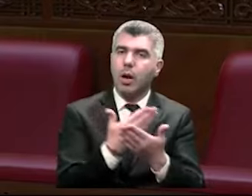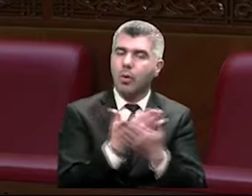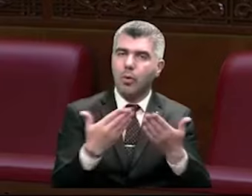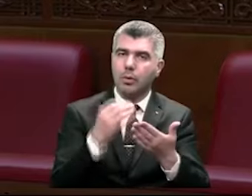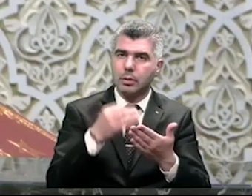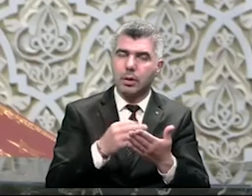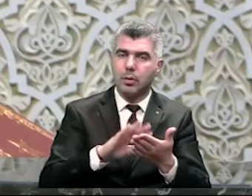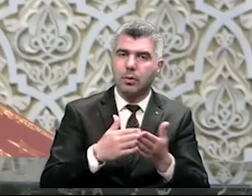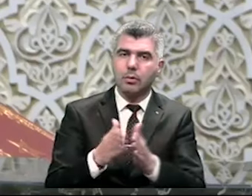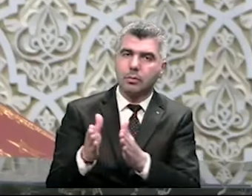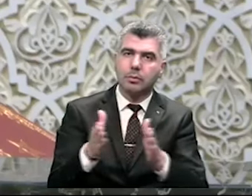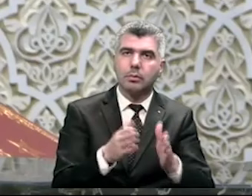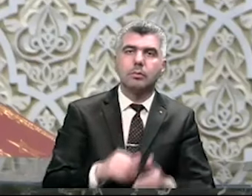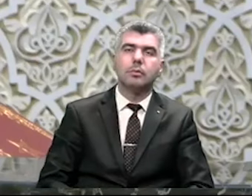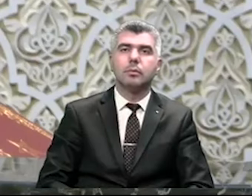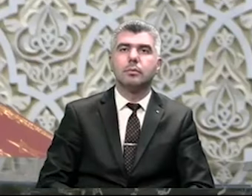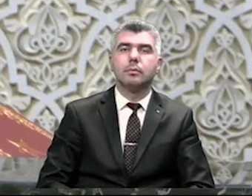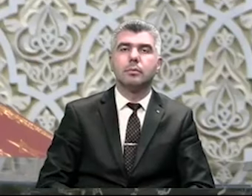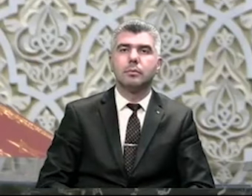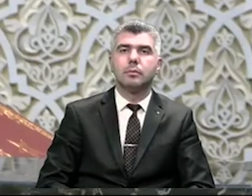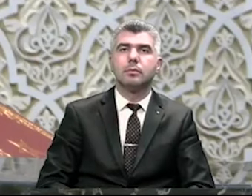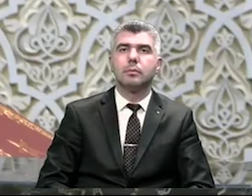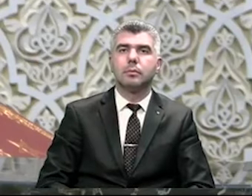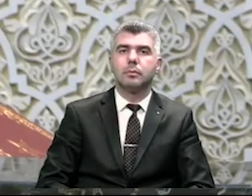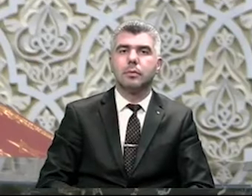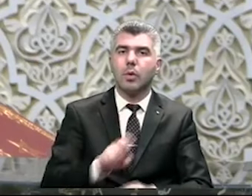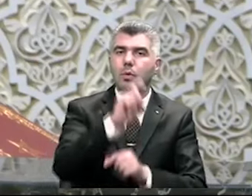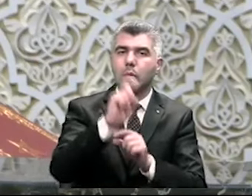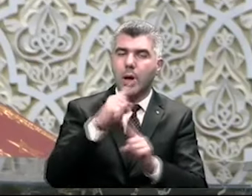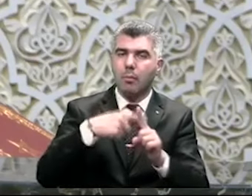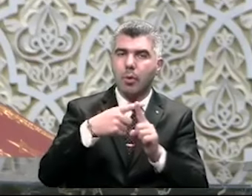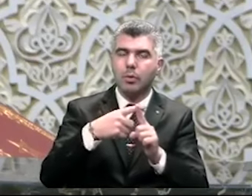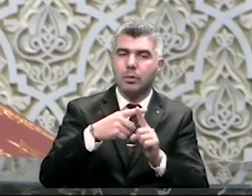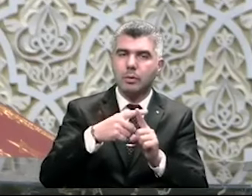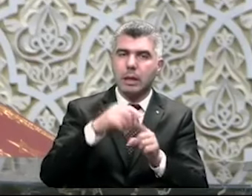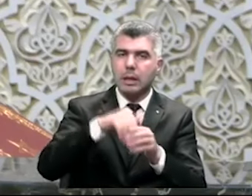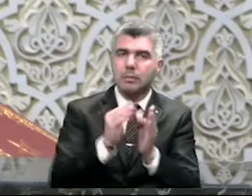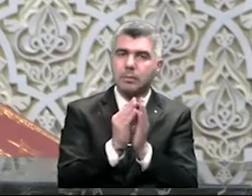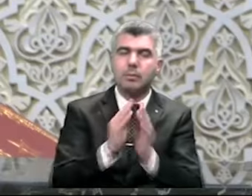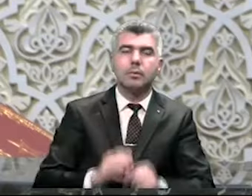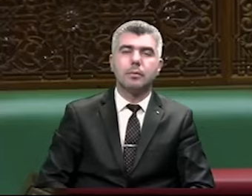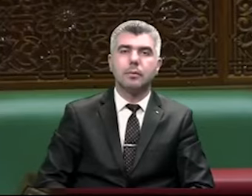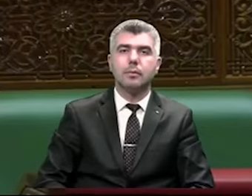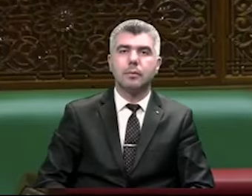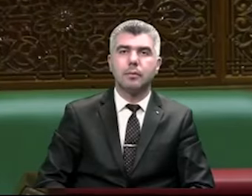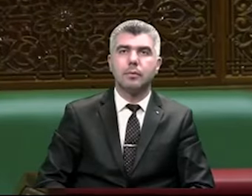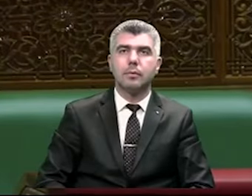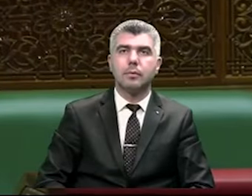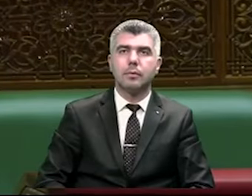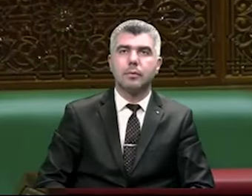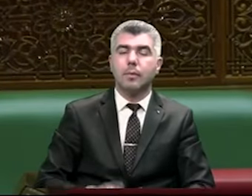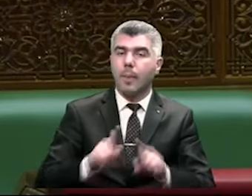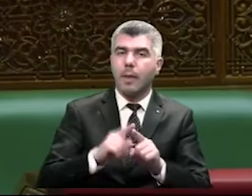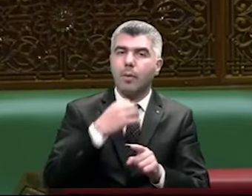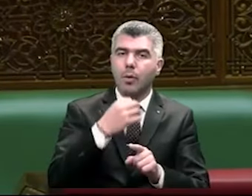و ندخل ان شاء الله للطريق الصحيح شكرا سيد الوزير المحترم تعقيب المجموعه المحترمه سي بفقيه تفضلوا الرئيس انا تتكلموا